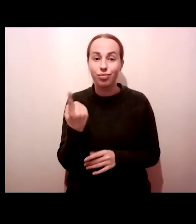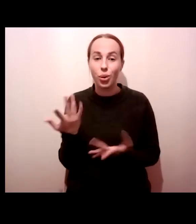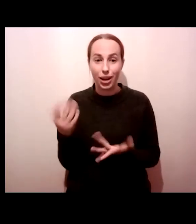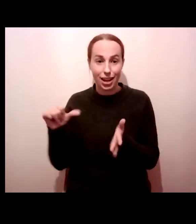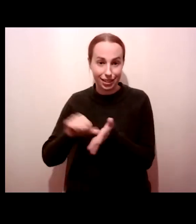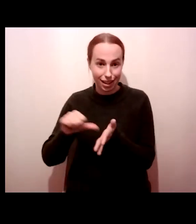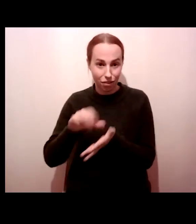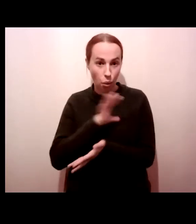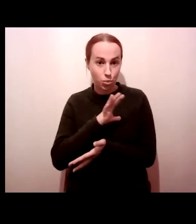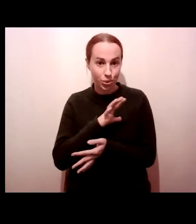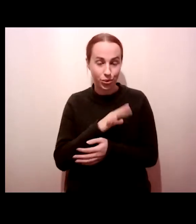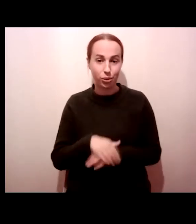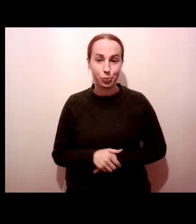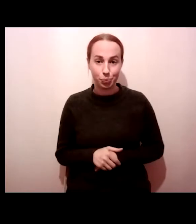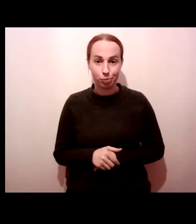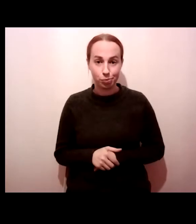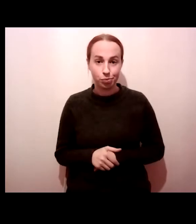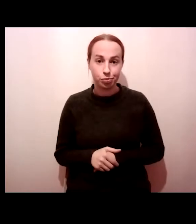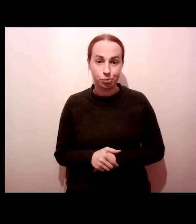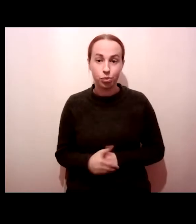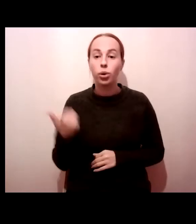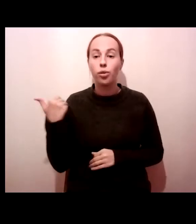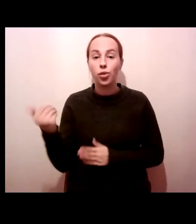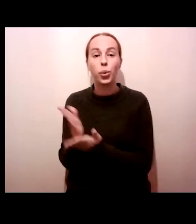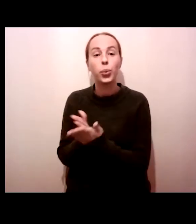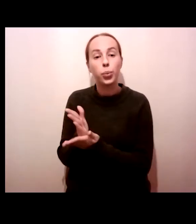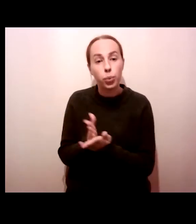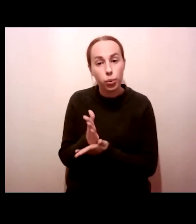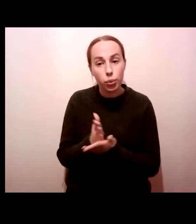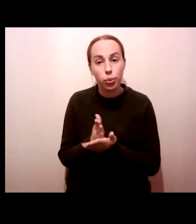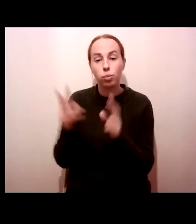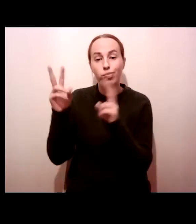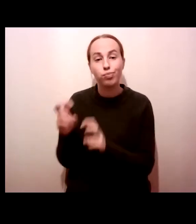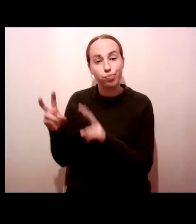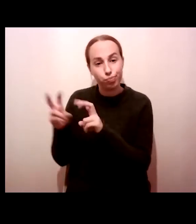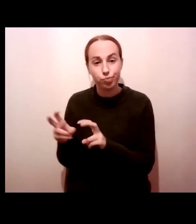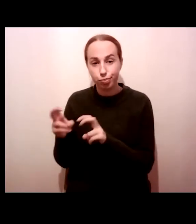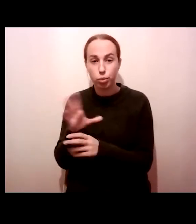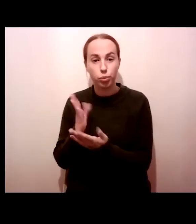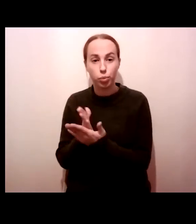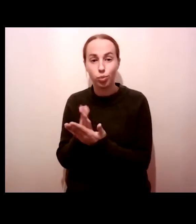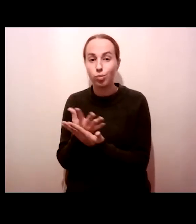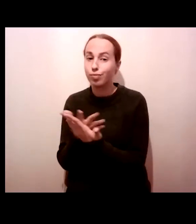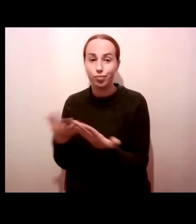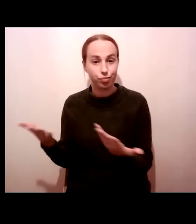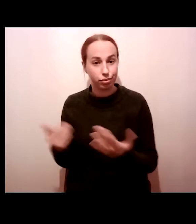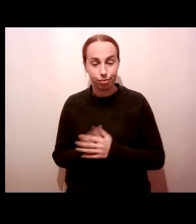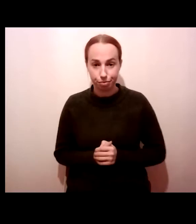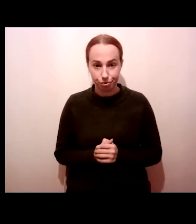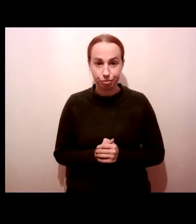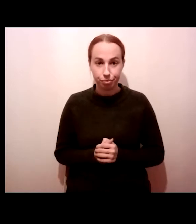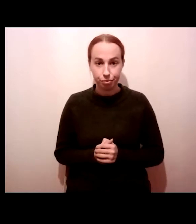dalyvių ir jų patirtis analizavome įvairiais aspektais.